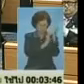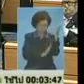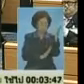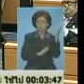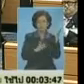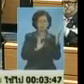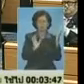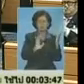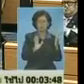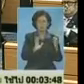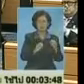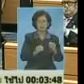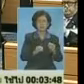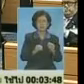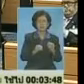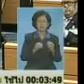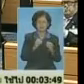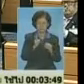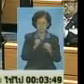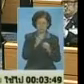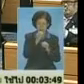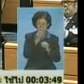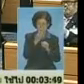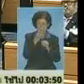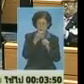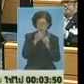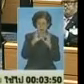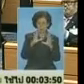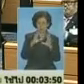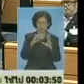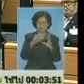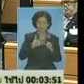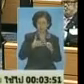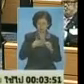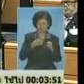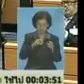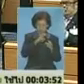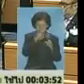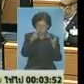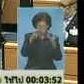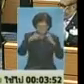กมันเป็นอย่างเงี้ยมันชัดๆผมก็ไปค้นอีกครับท่านประธาน